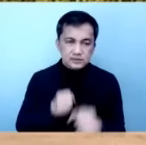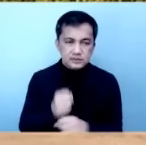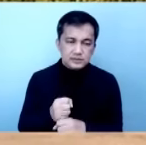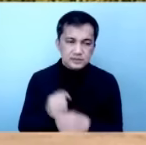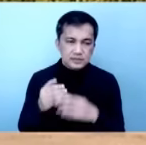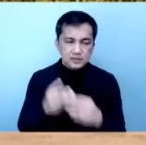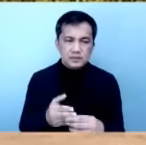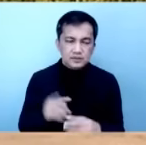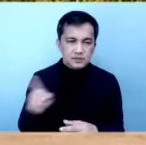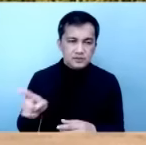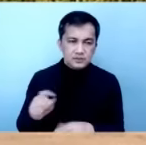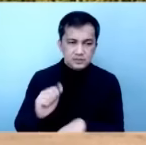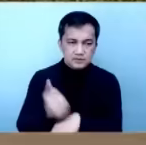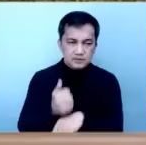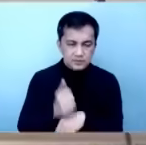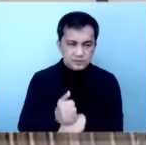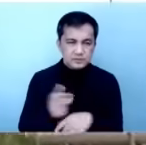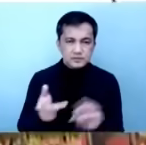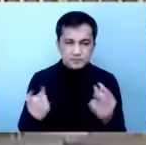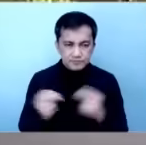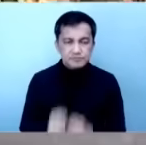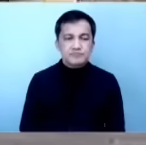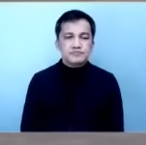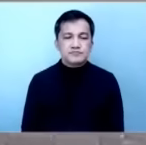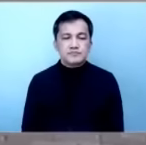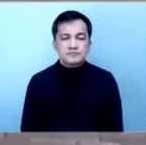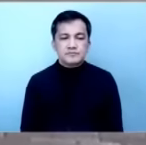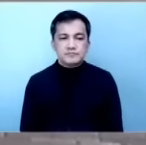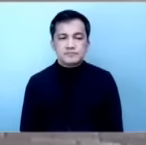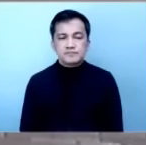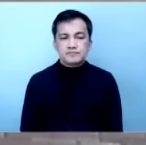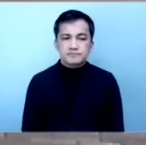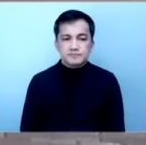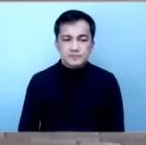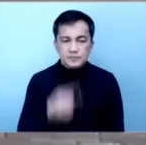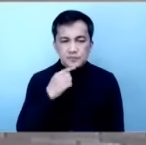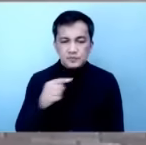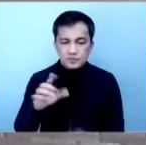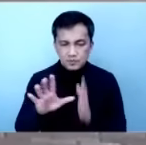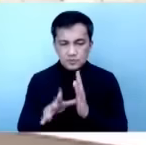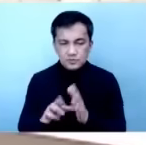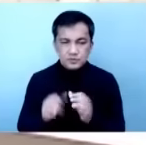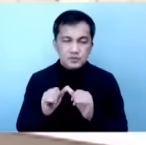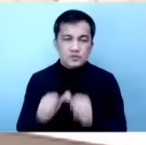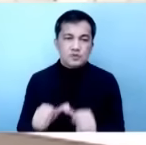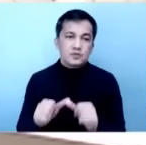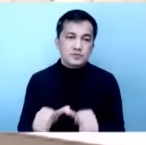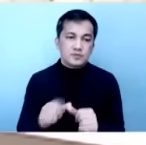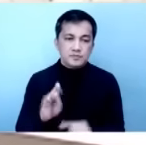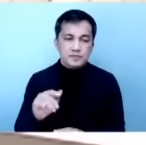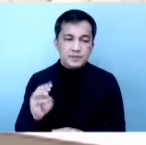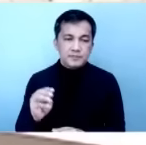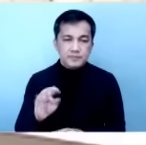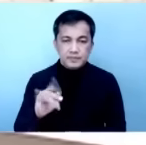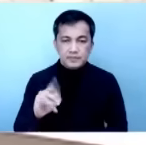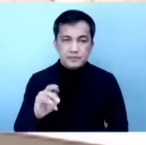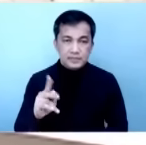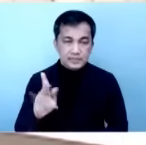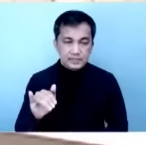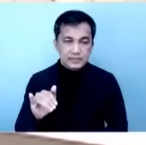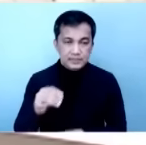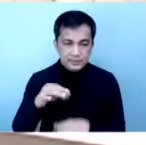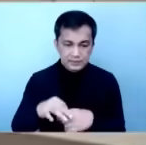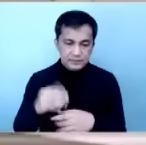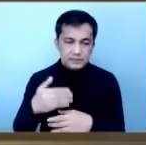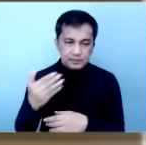mga in sa pwesto tiniyak naman ng COMELEC na tuloy na tuloy na ang b parliamentary election susunod